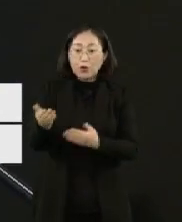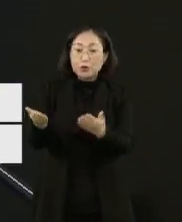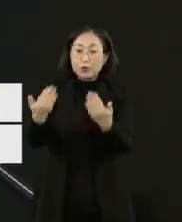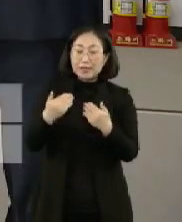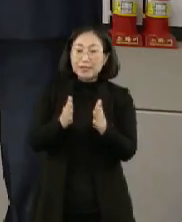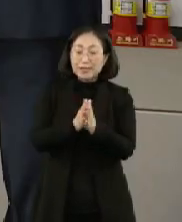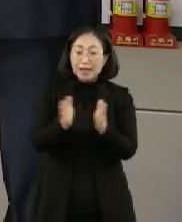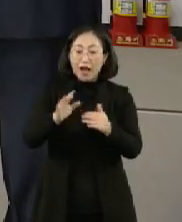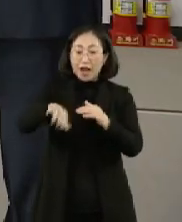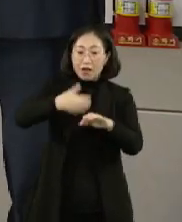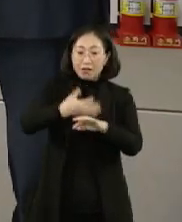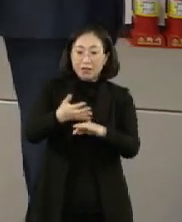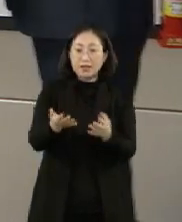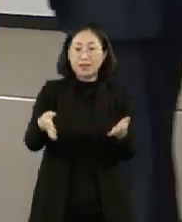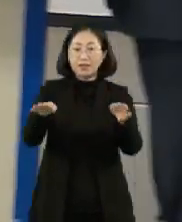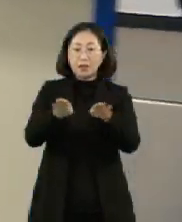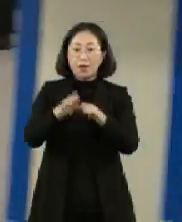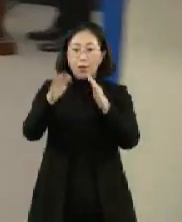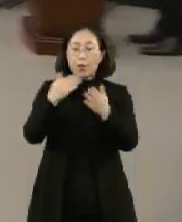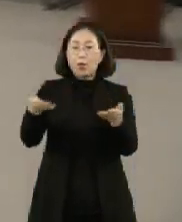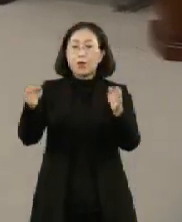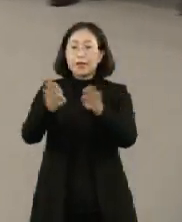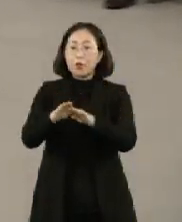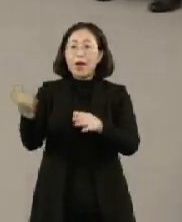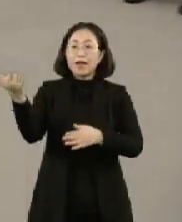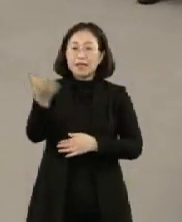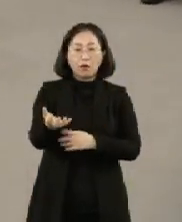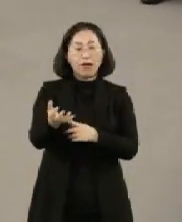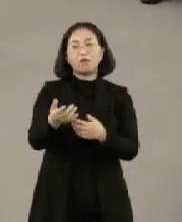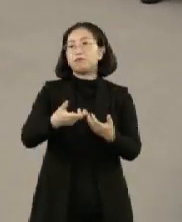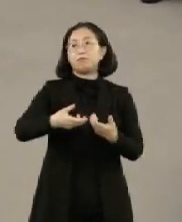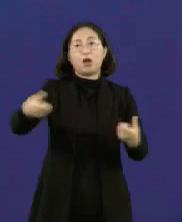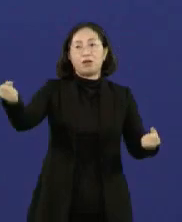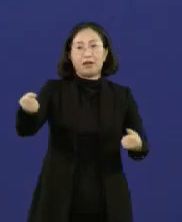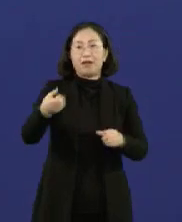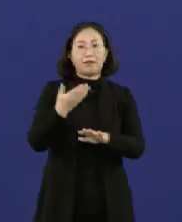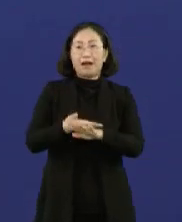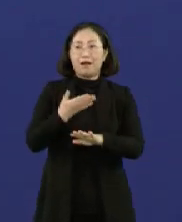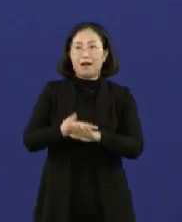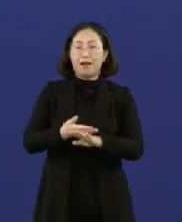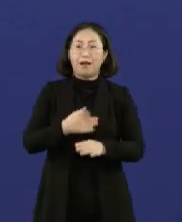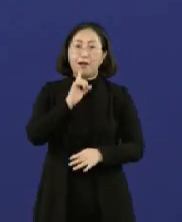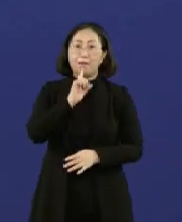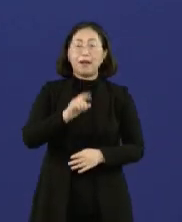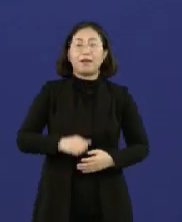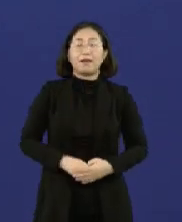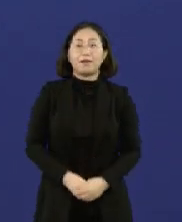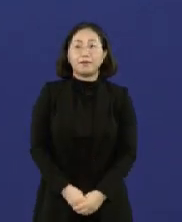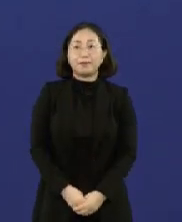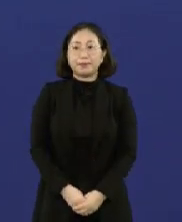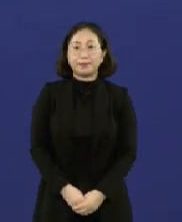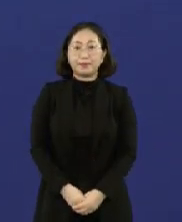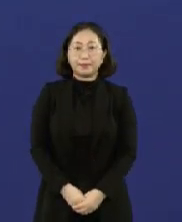나설 혁신도시의 공공기관 이전 시즌2와는 전혀 별개라고 못 박았습니다. TJB 장석영입니다.